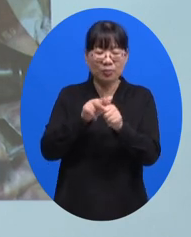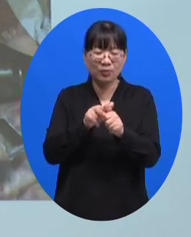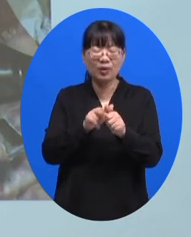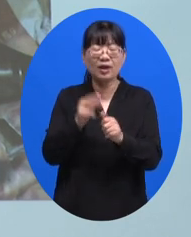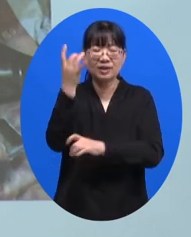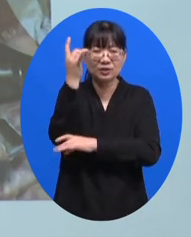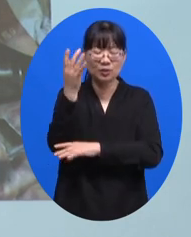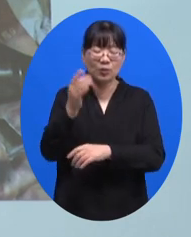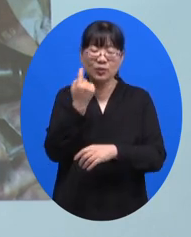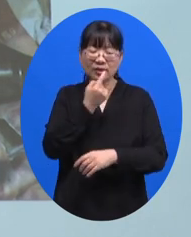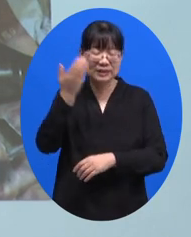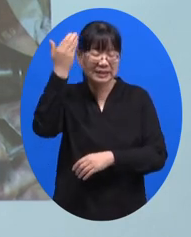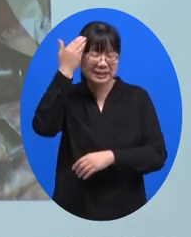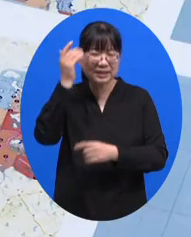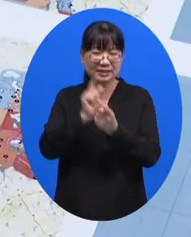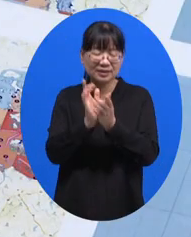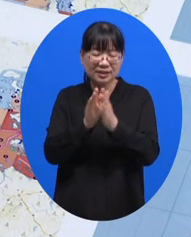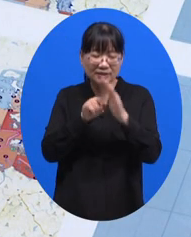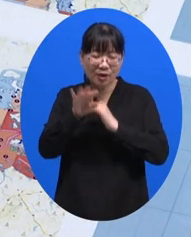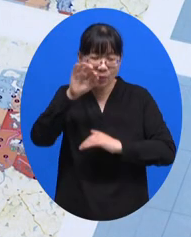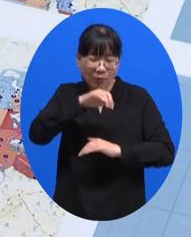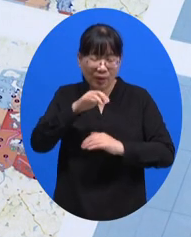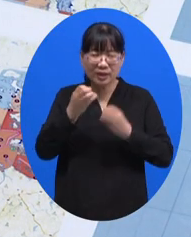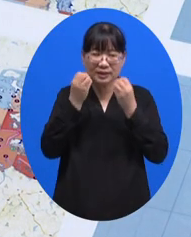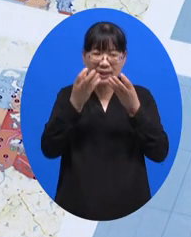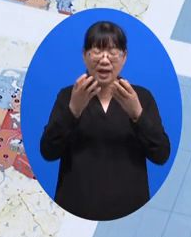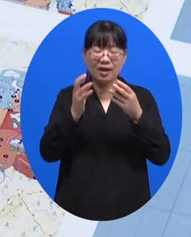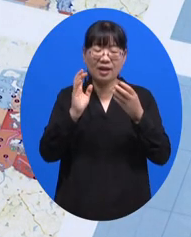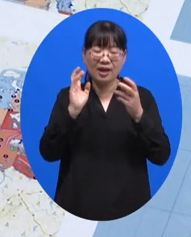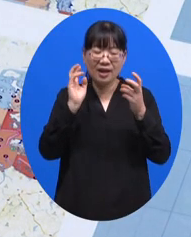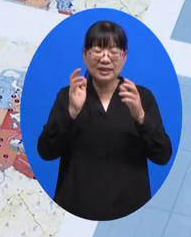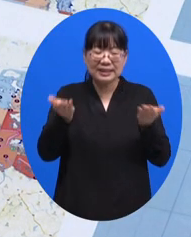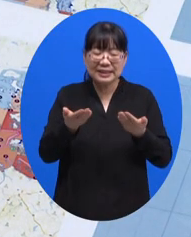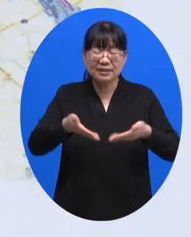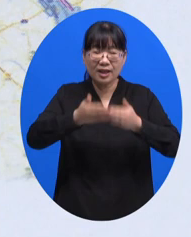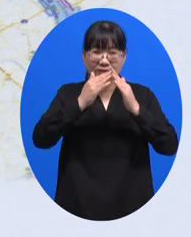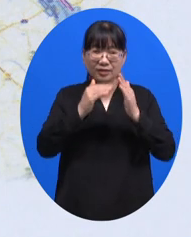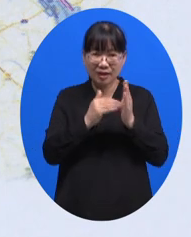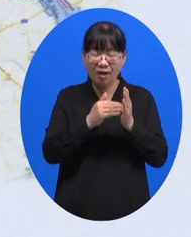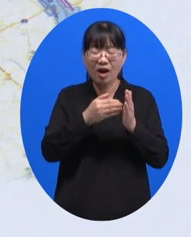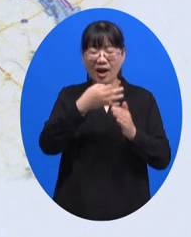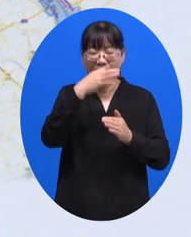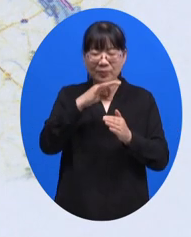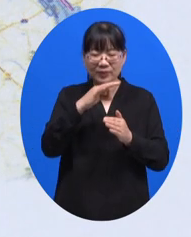실습, 창업 지원까지도 알짜배기 무료 교육을 제공해